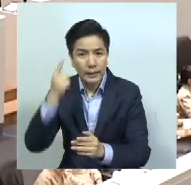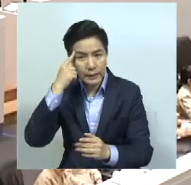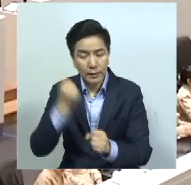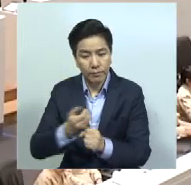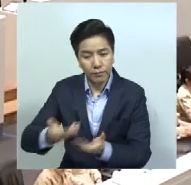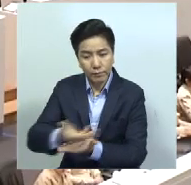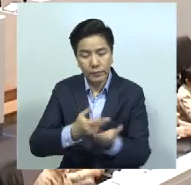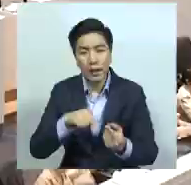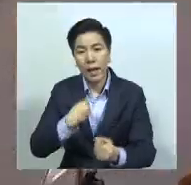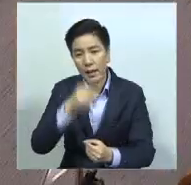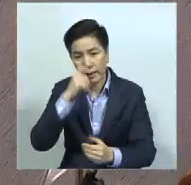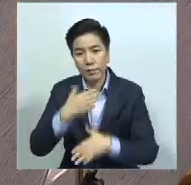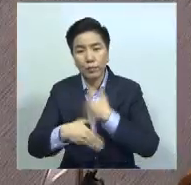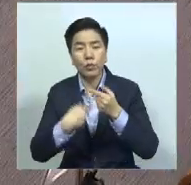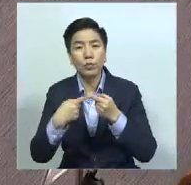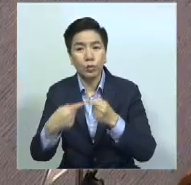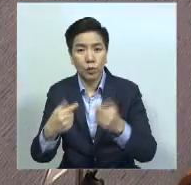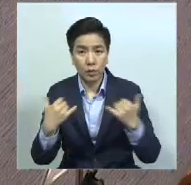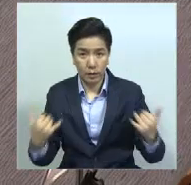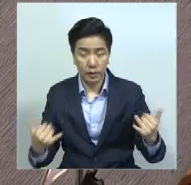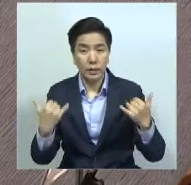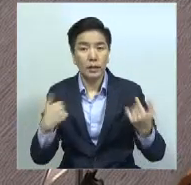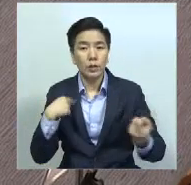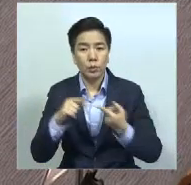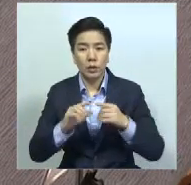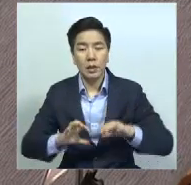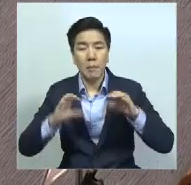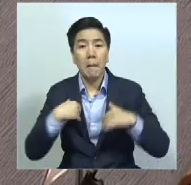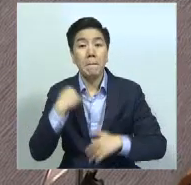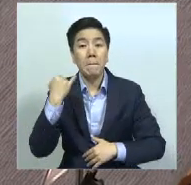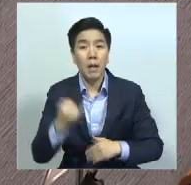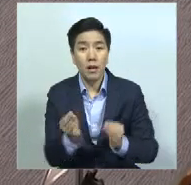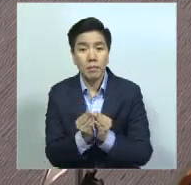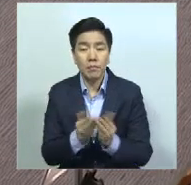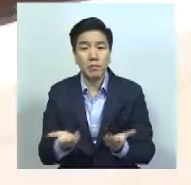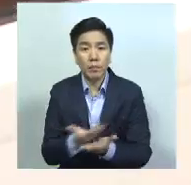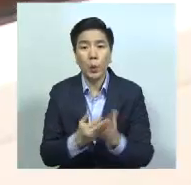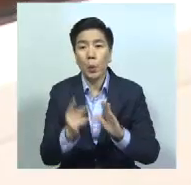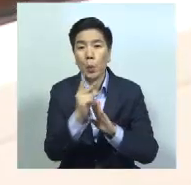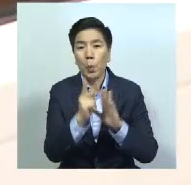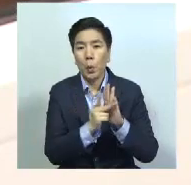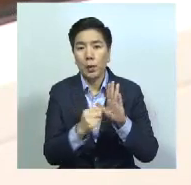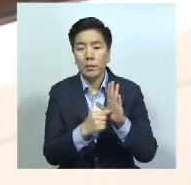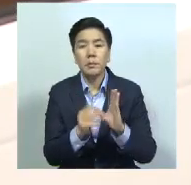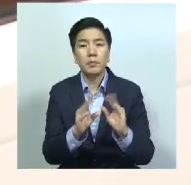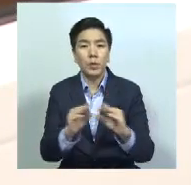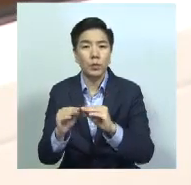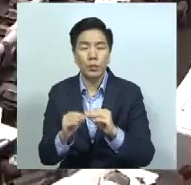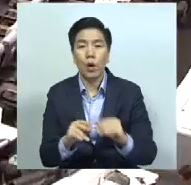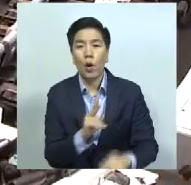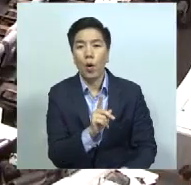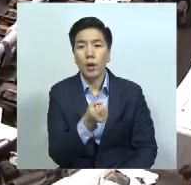ในเรื่องนี้เพื่อบ้านเมืองเดินหน้าไปได้ส่วนที่รัฐบาลแพ้โหวตการพิจารณาข้อบังคับการประชุมในสภา